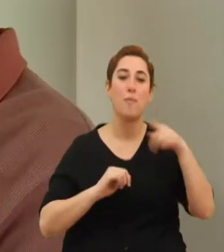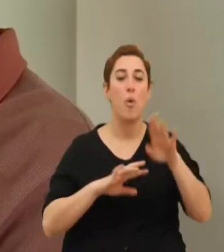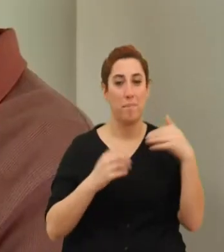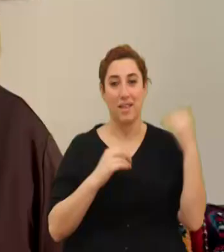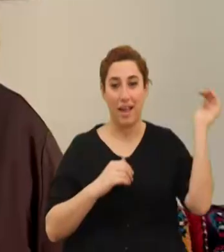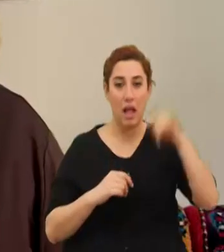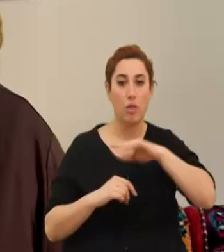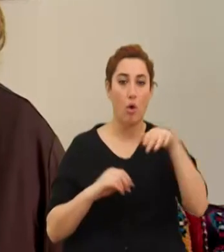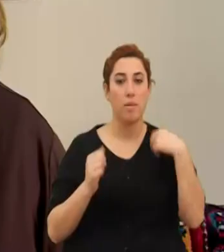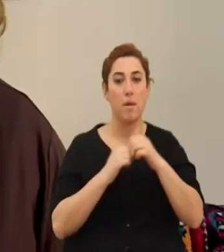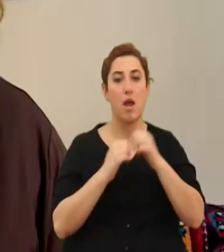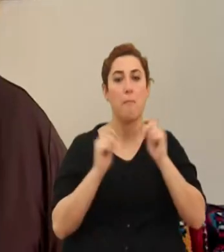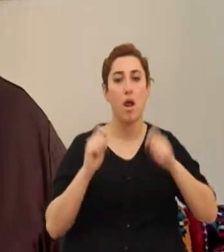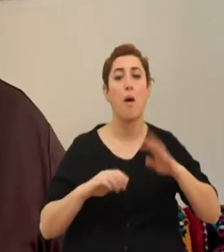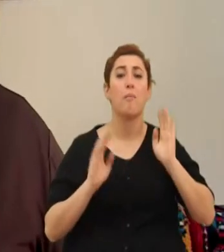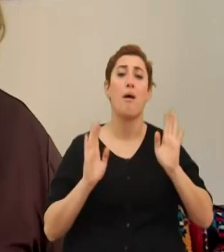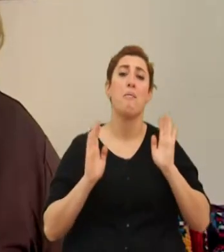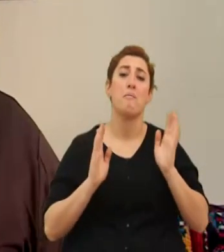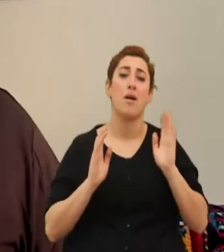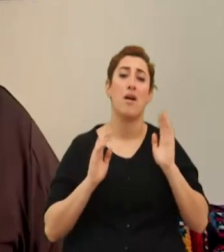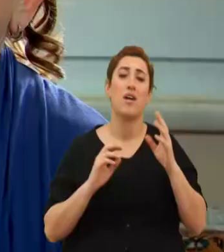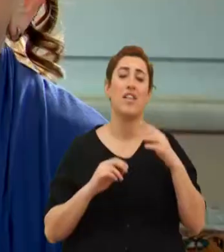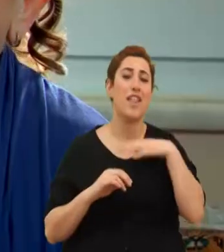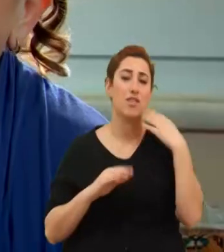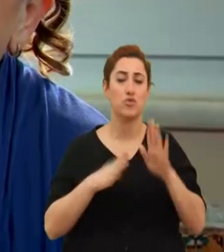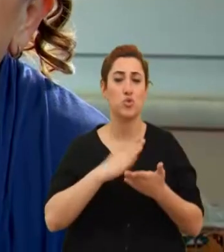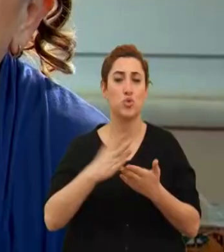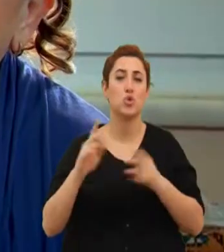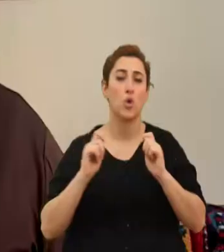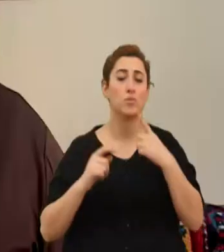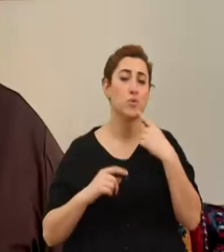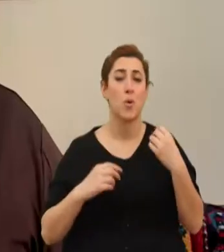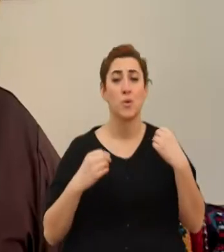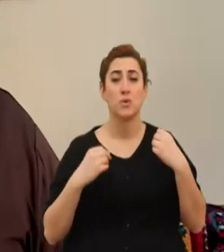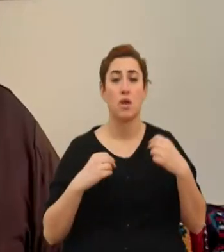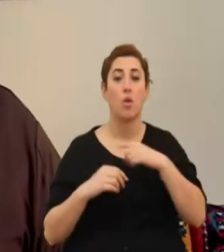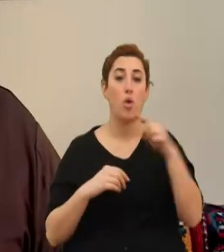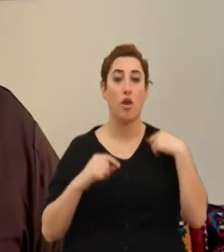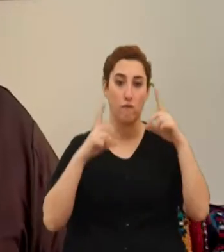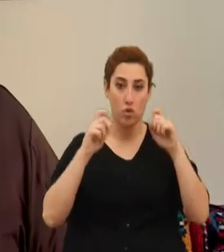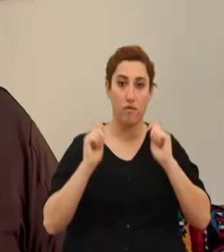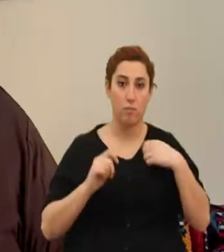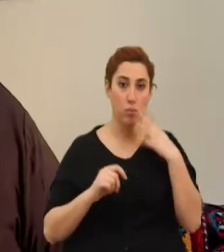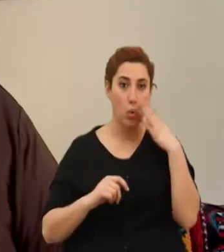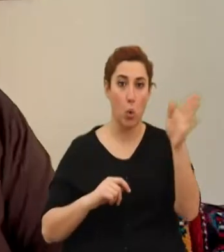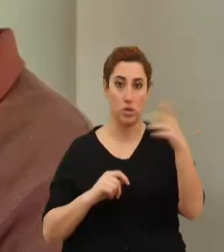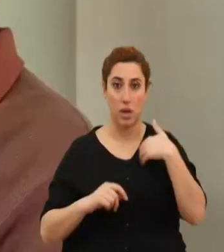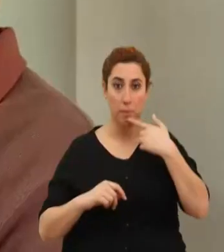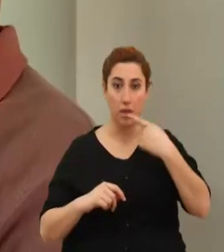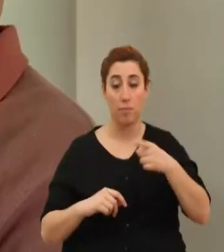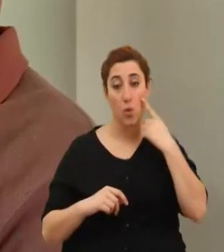Onlar geldiler. Onlardan yaktım. Aman etler cızır cızır pişerken bir güzeldi. Onları önce fotoğraf çekip de göstereyim dedim mi